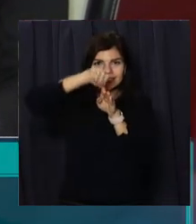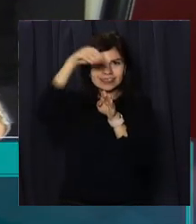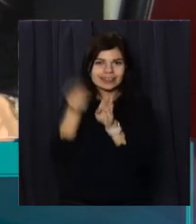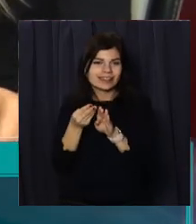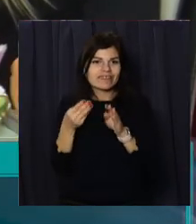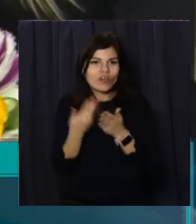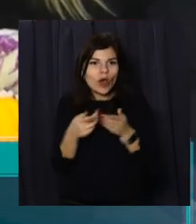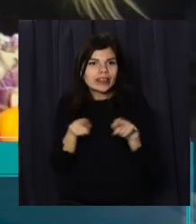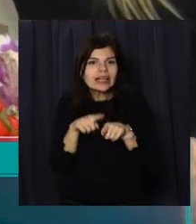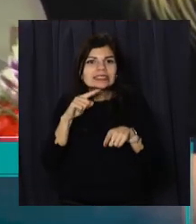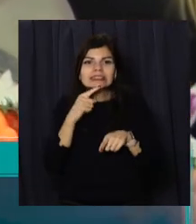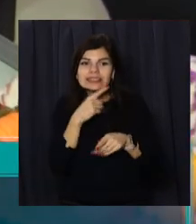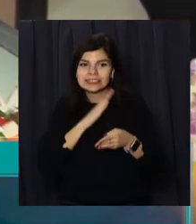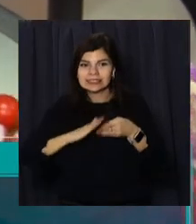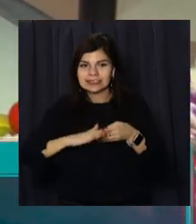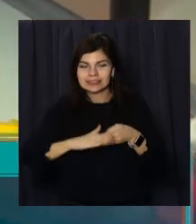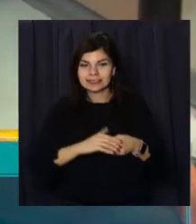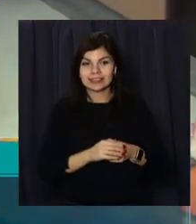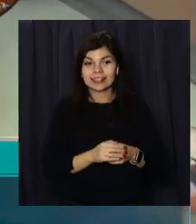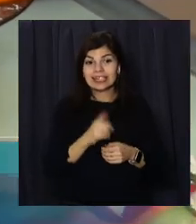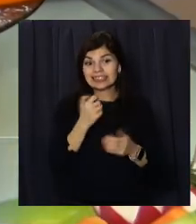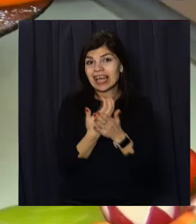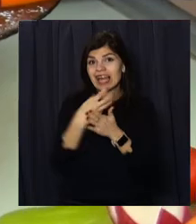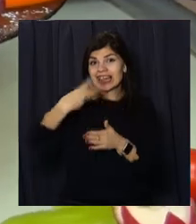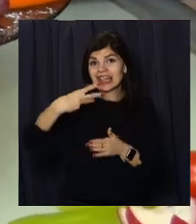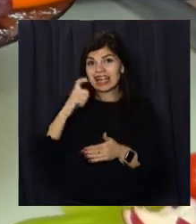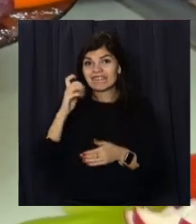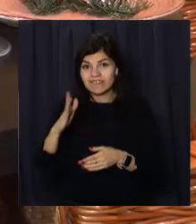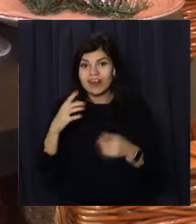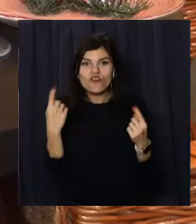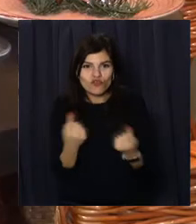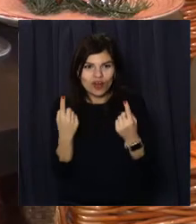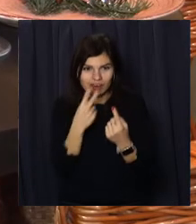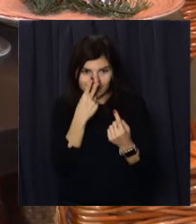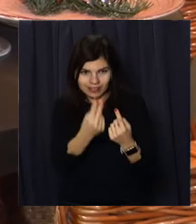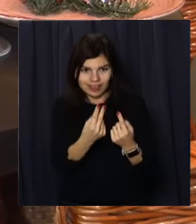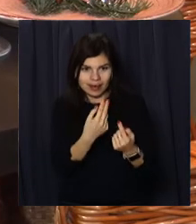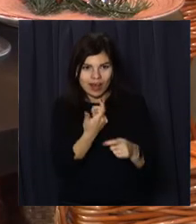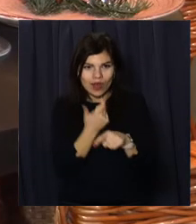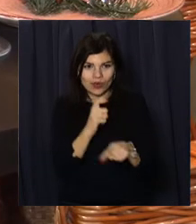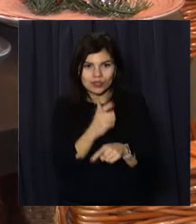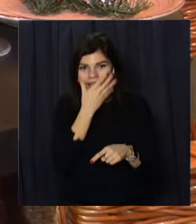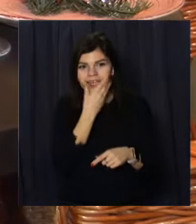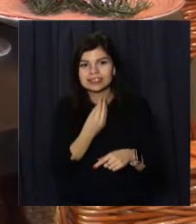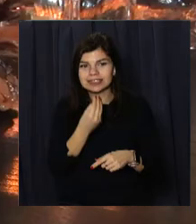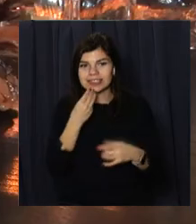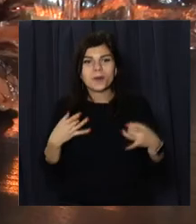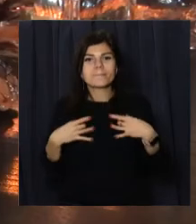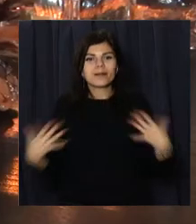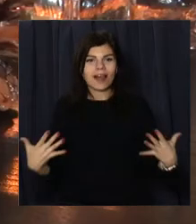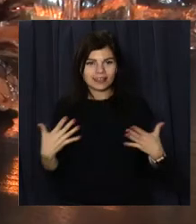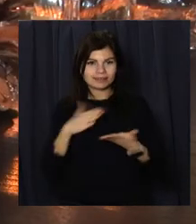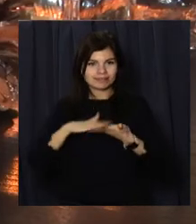овочі та фрукти перетворилися на яскраву та святкову нарізку. Креативну нарізку зробили, тепер час прикрашати